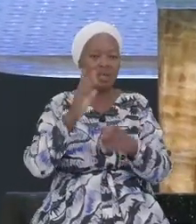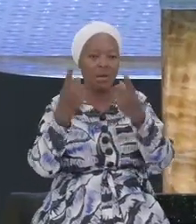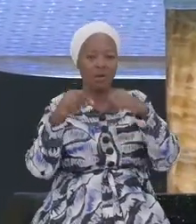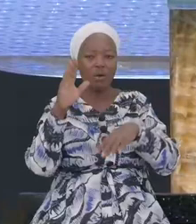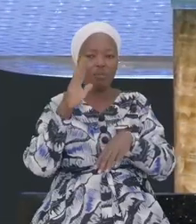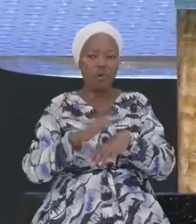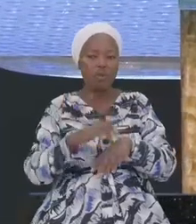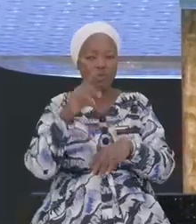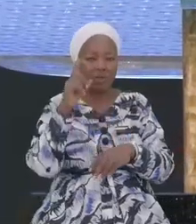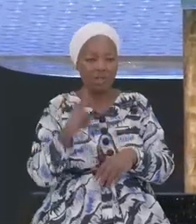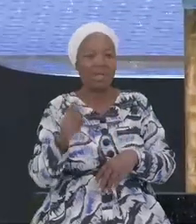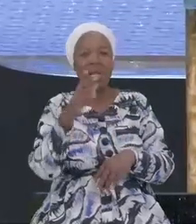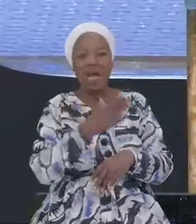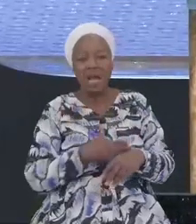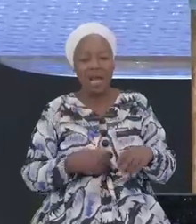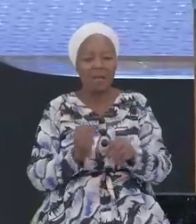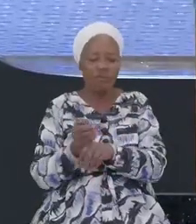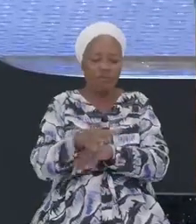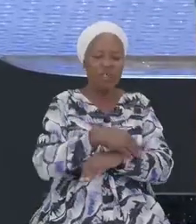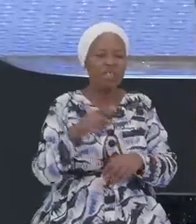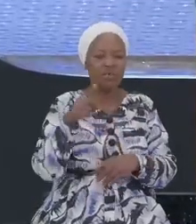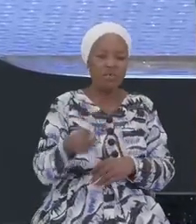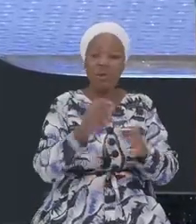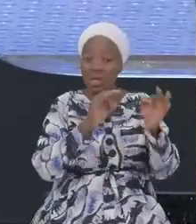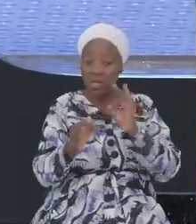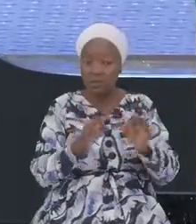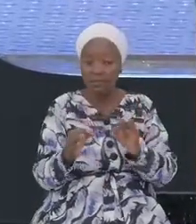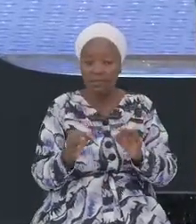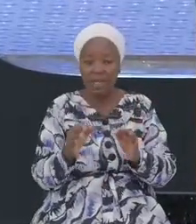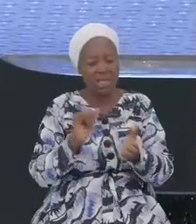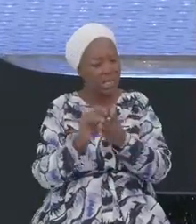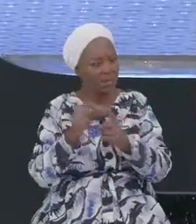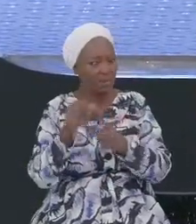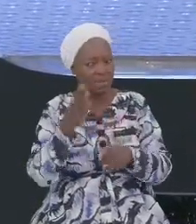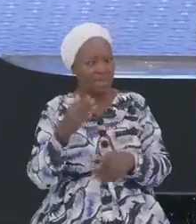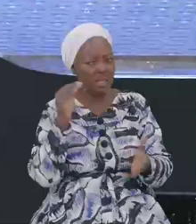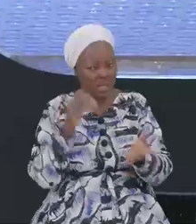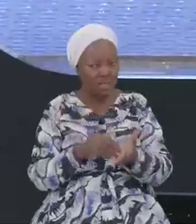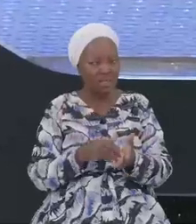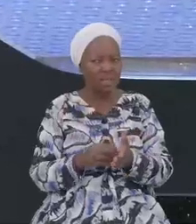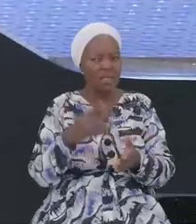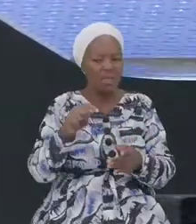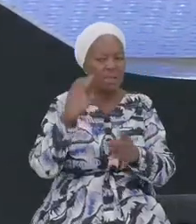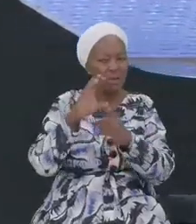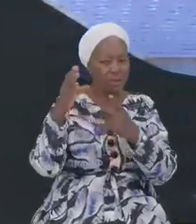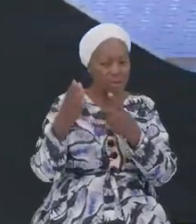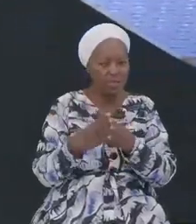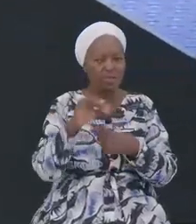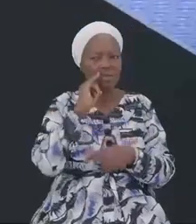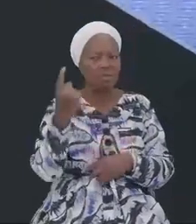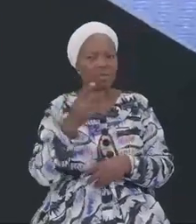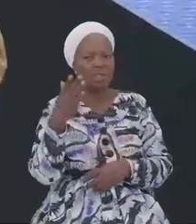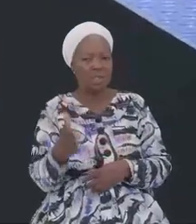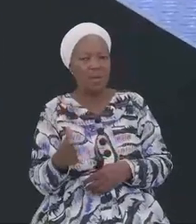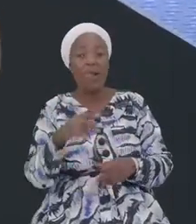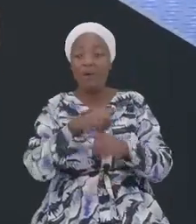répandront sur toi et qui seront ton partage. Lorsque, voyez, la condition vient encore. La condition est toujours